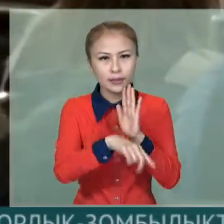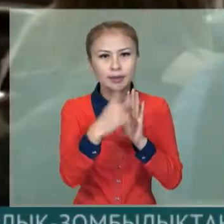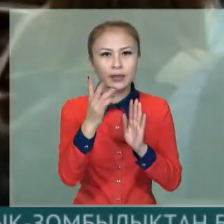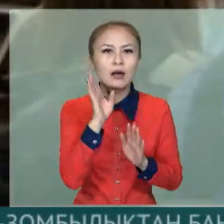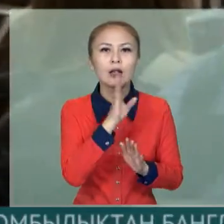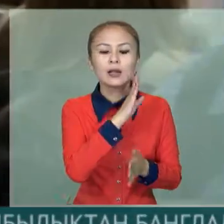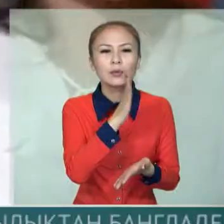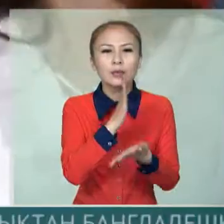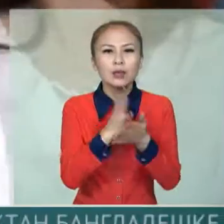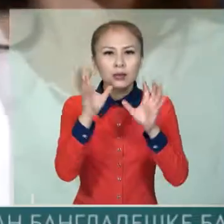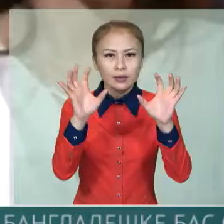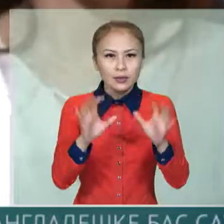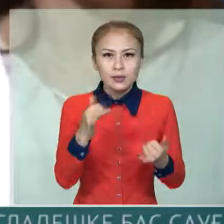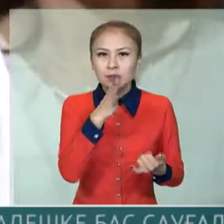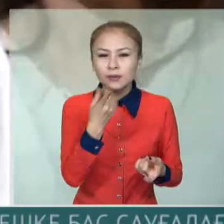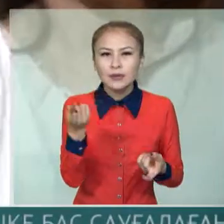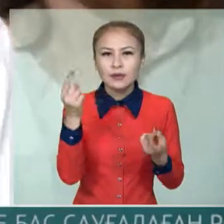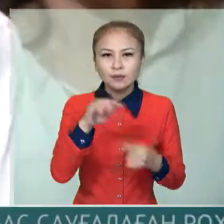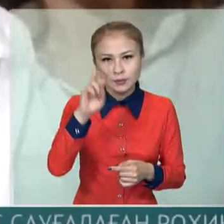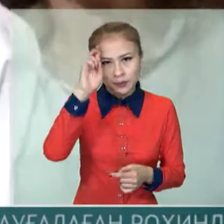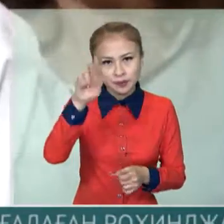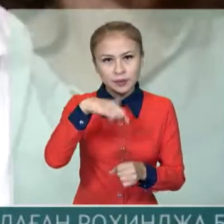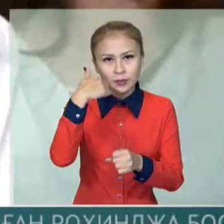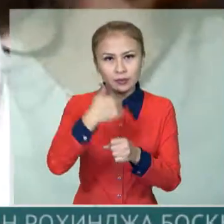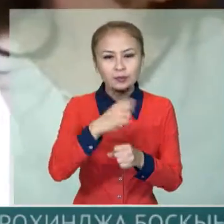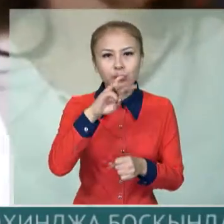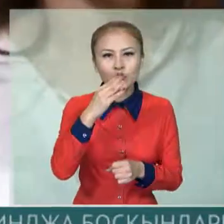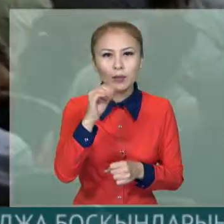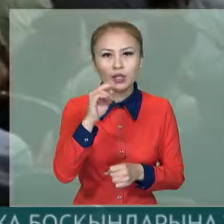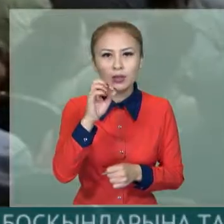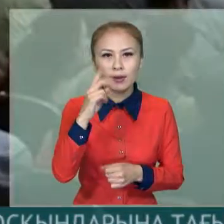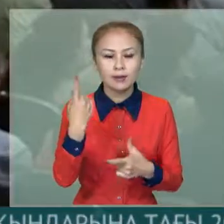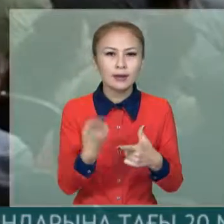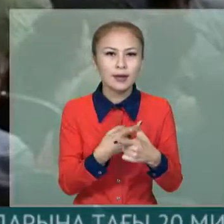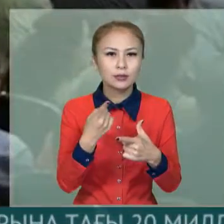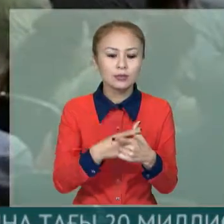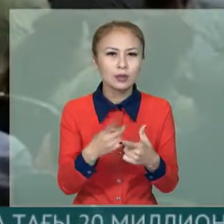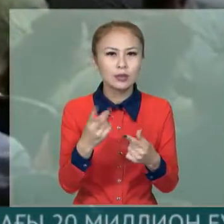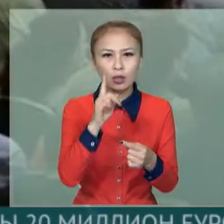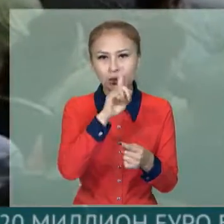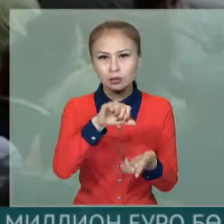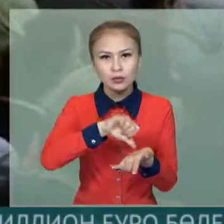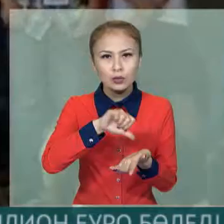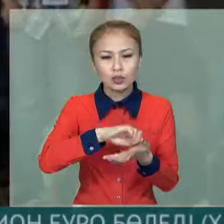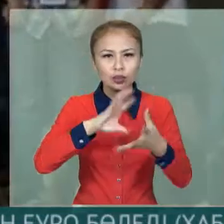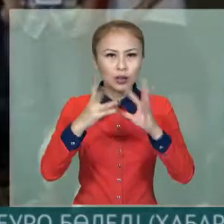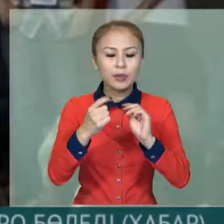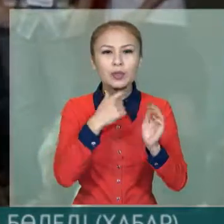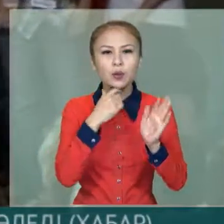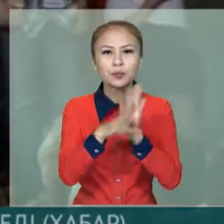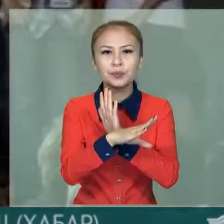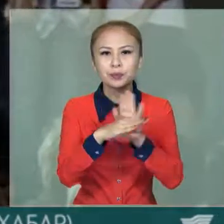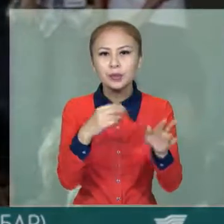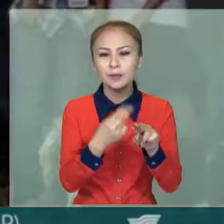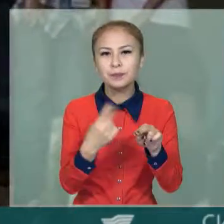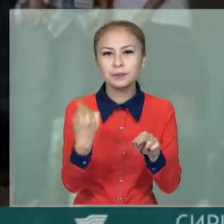бар. Ал конституцияға сай қазіргі мемлекет басшысы Мишель Бачелет ханым оған қатыса алмайды. Жалпы дауыс беру кезінде бірді